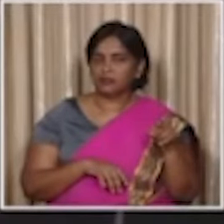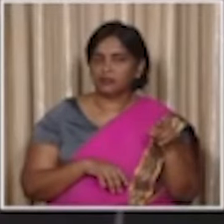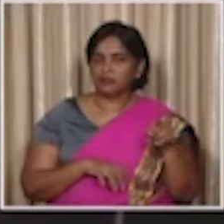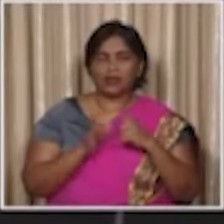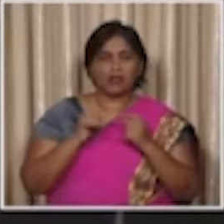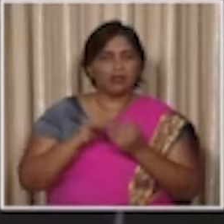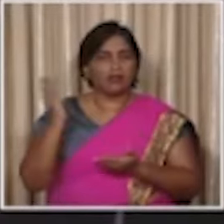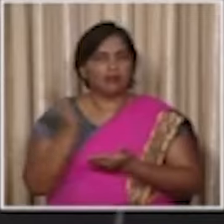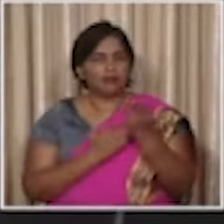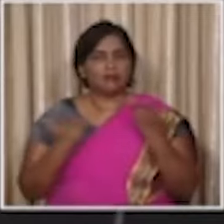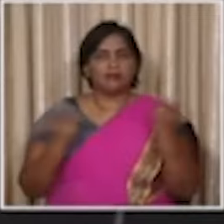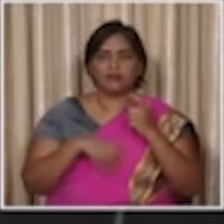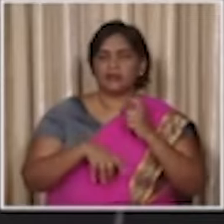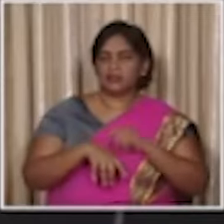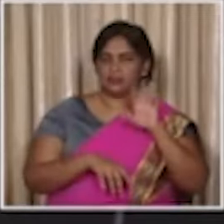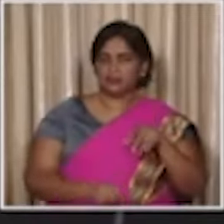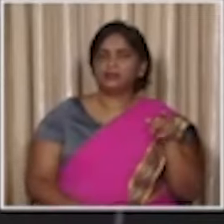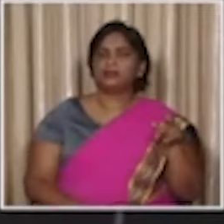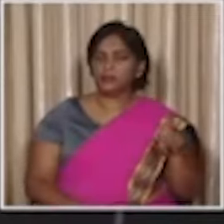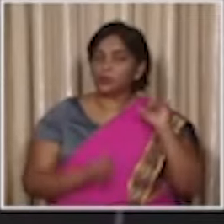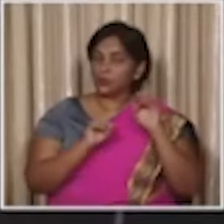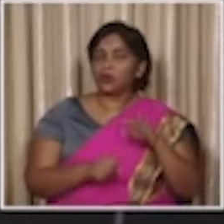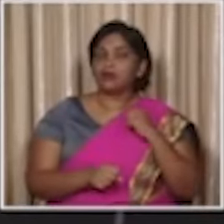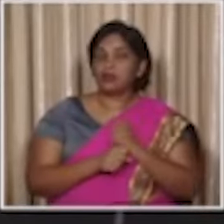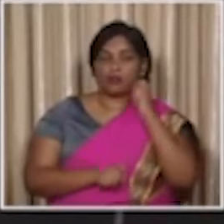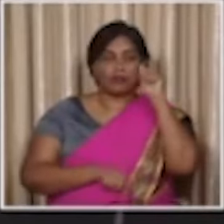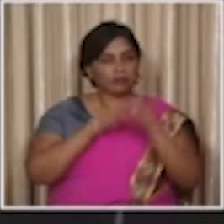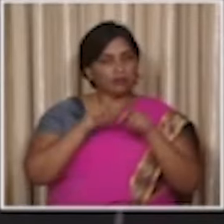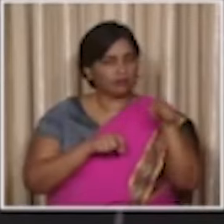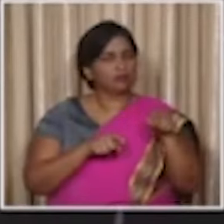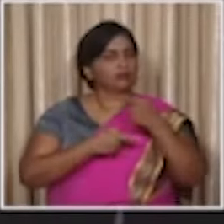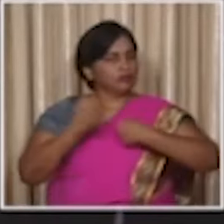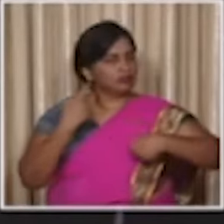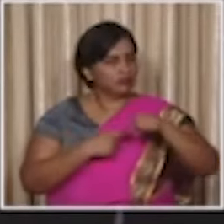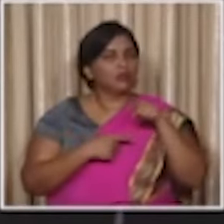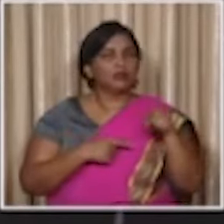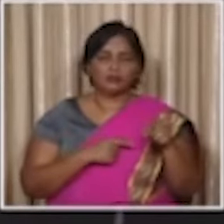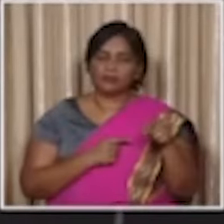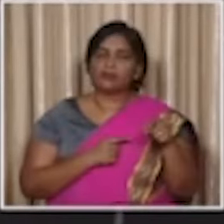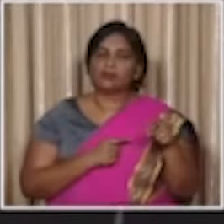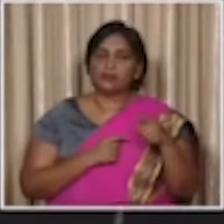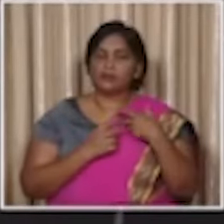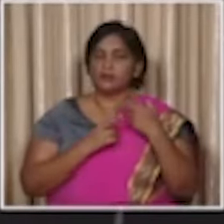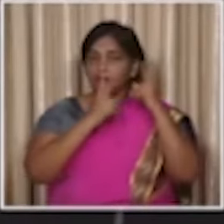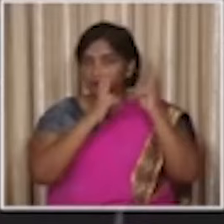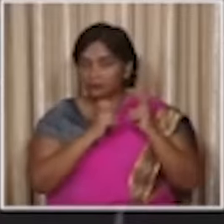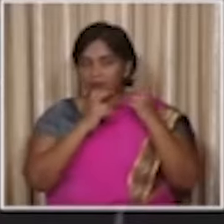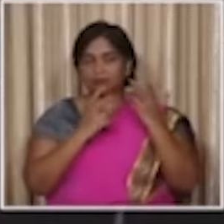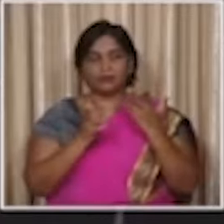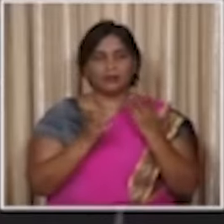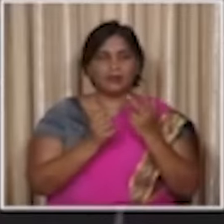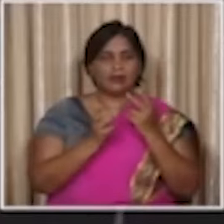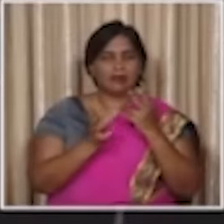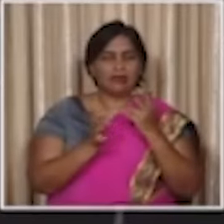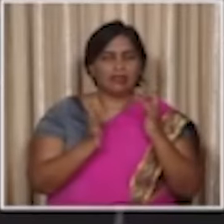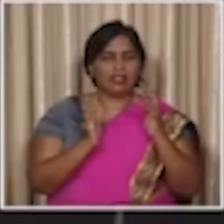අයදුම් කරගන්න නොහැකි වෙච්ච අවස්ථාවල් තිබුණා. ඒ වගේම රාජ්‍ය නිලධාරීන් අතරේ ඒවා බාගත කිරීමේදී යම් ප්‍රශ්න